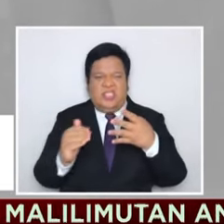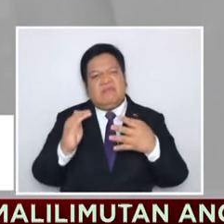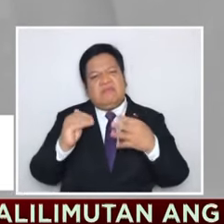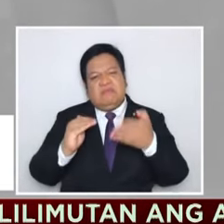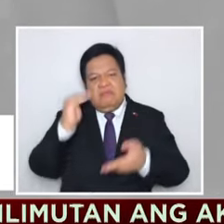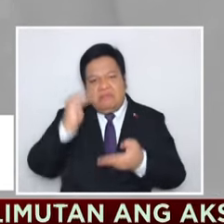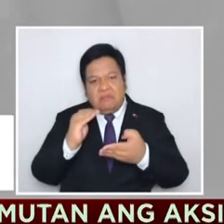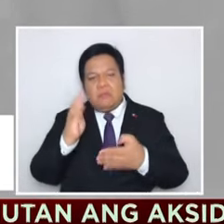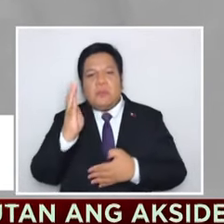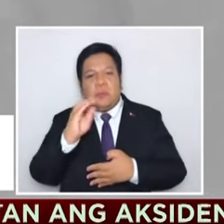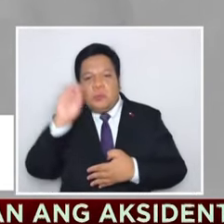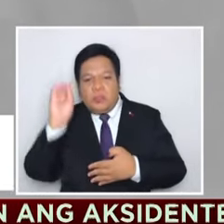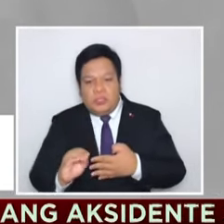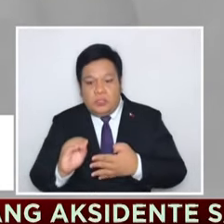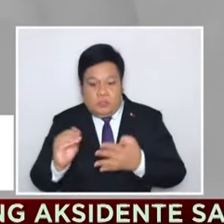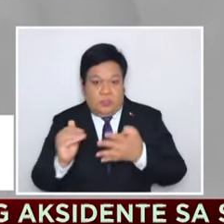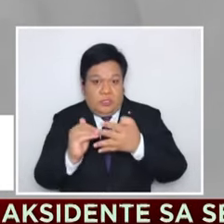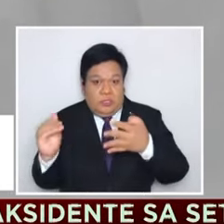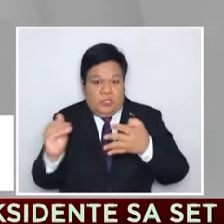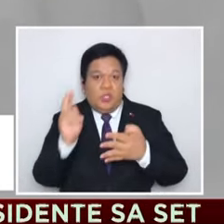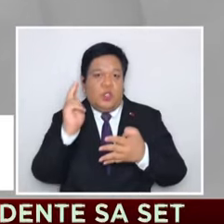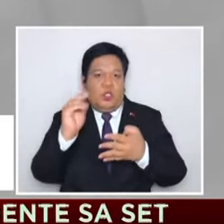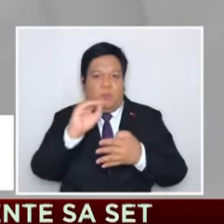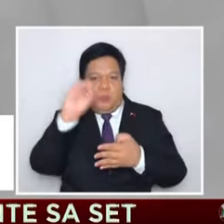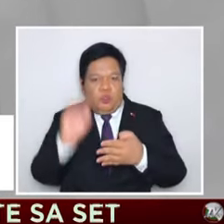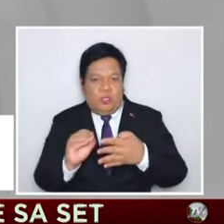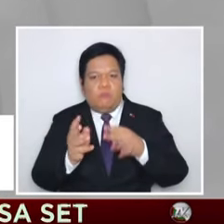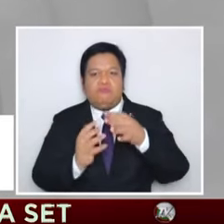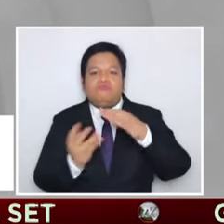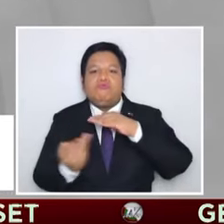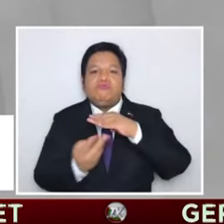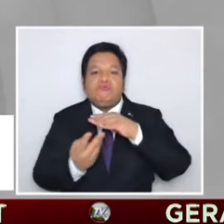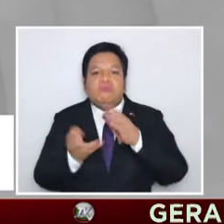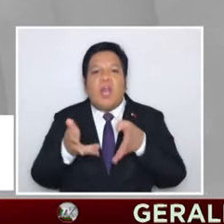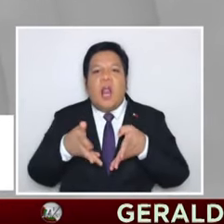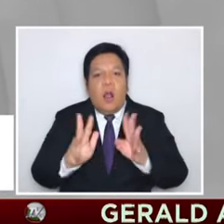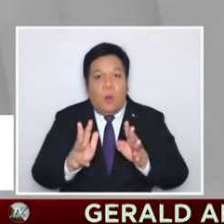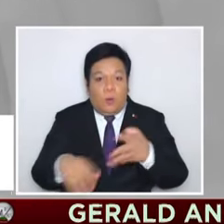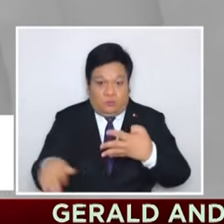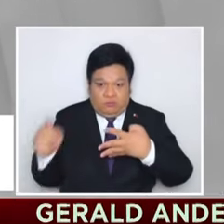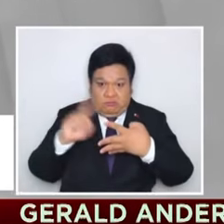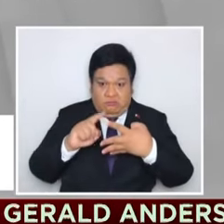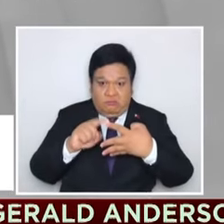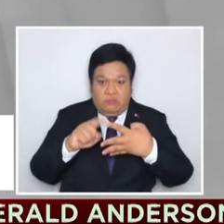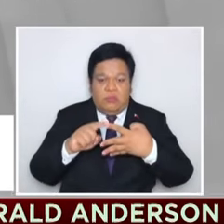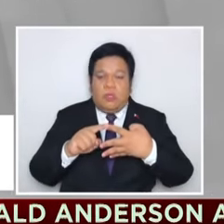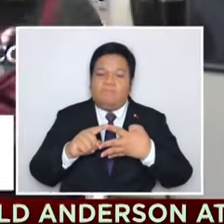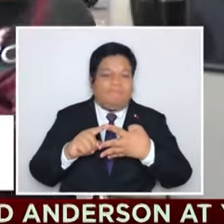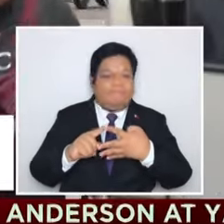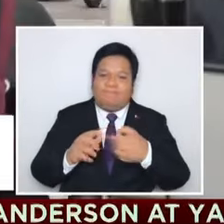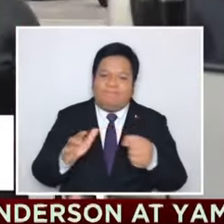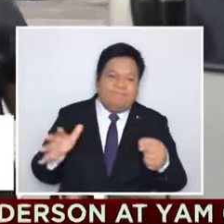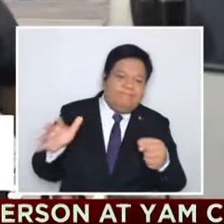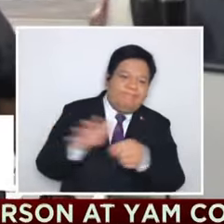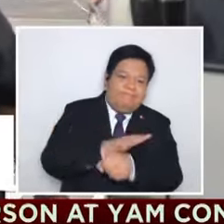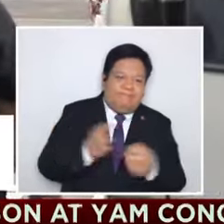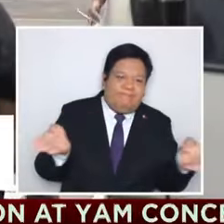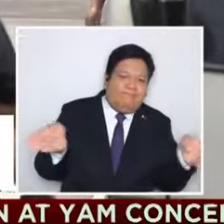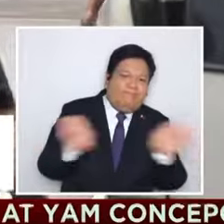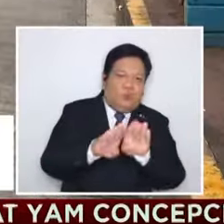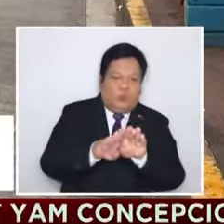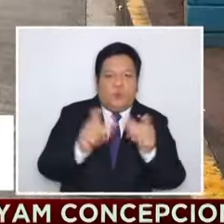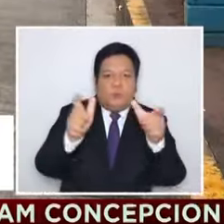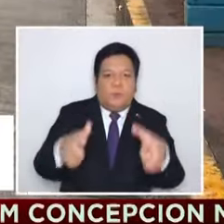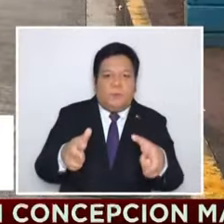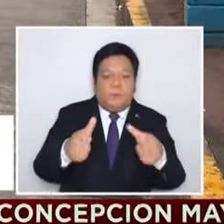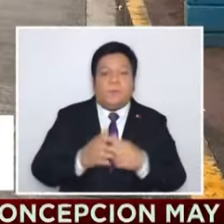3, 30% lang ang papayagan. Kapag Alert Level 4, full lockdown na yan. Ang DOH